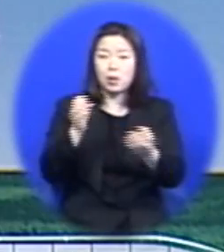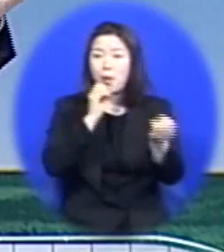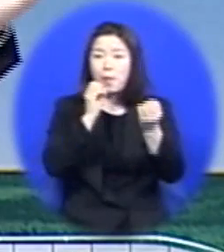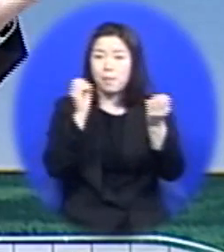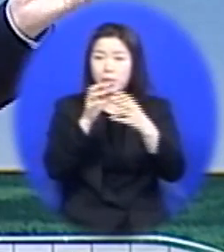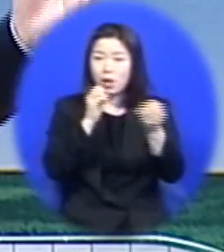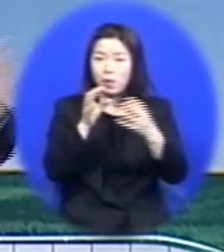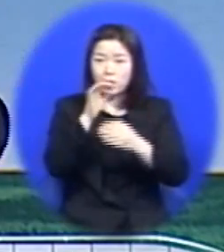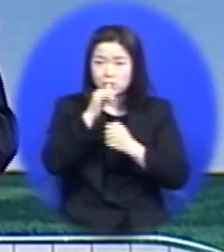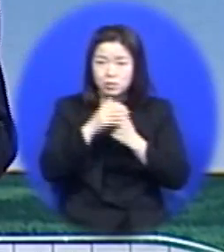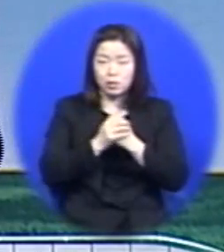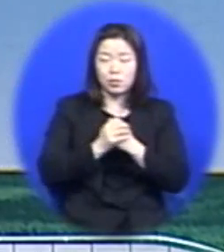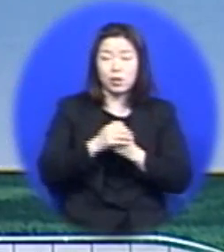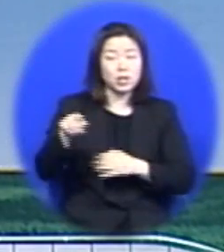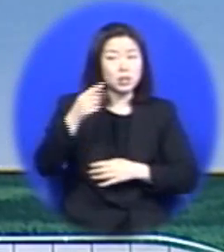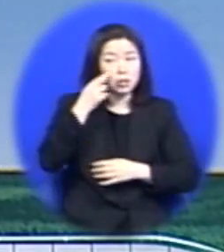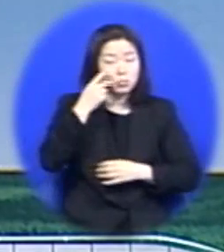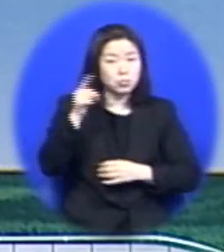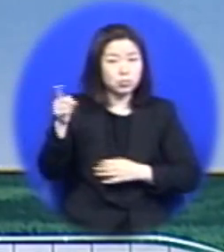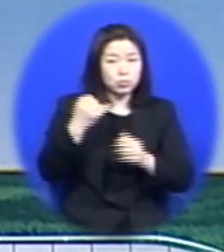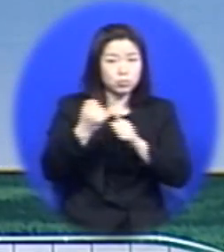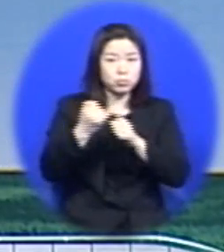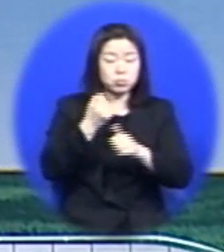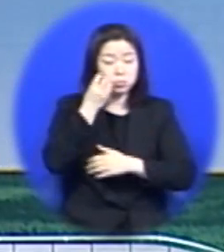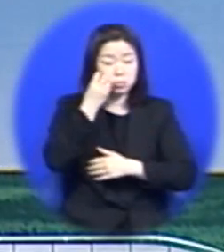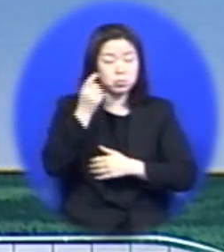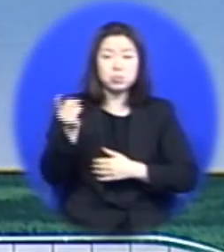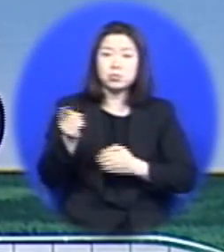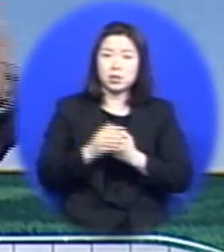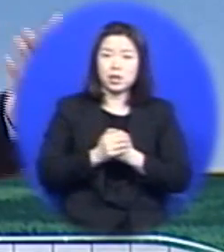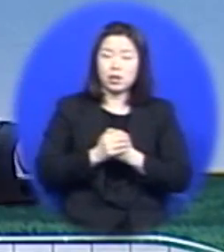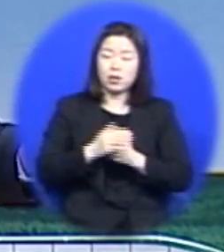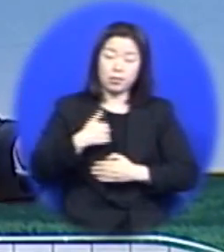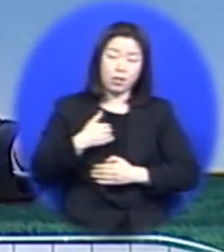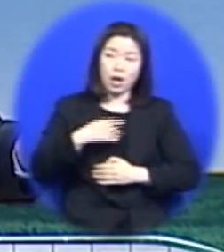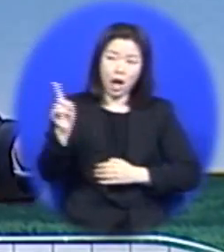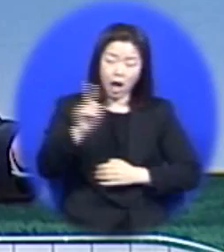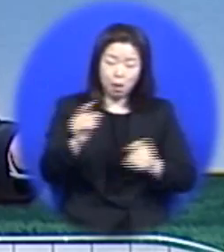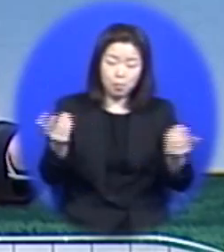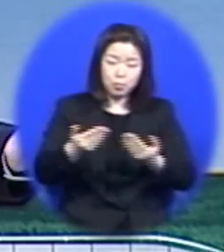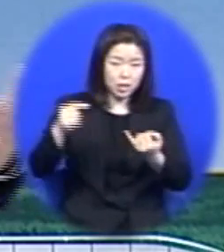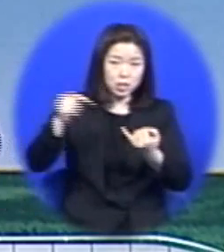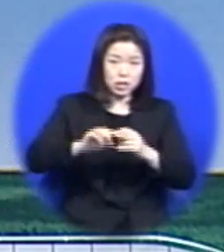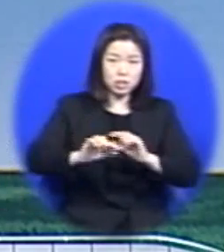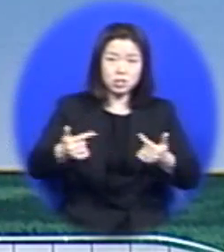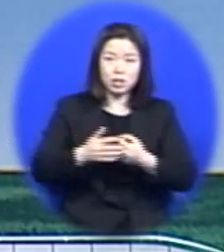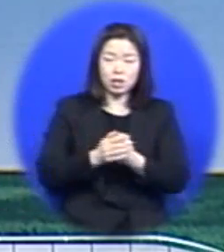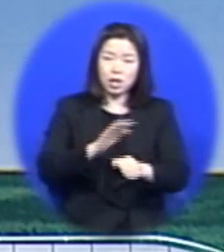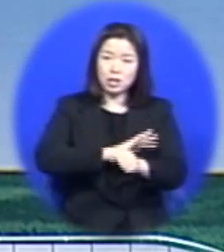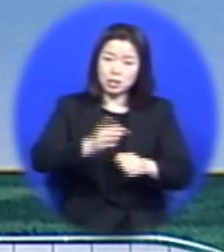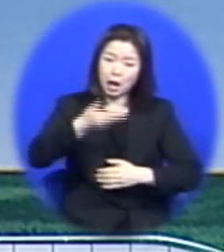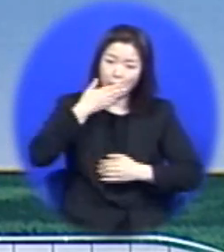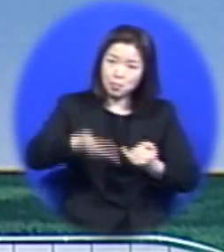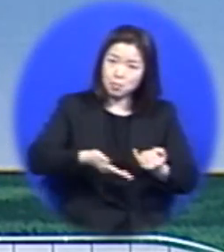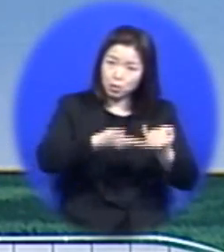미국인 부부는 참 이상하다. 아무 일도 안 시켜. 잘 먹여주기만